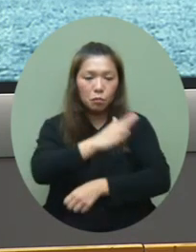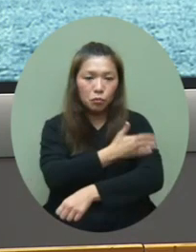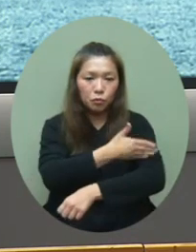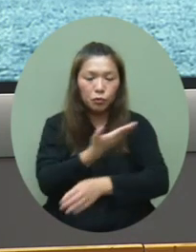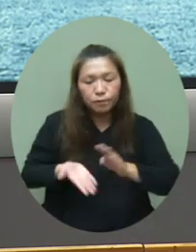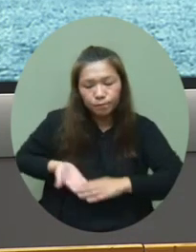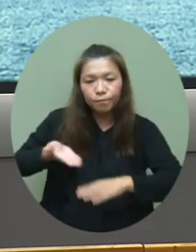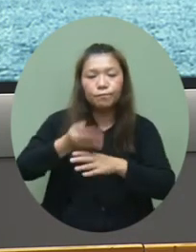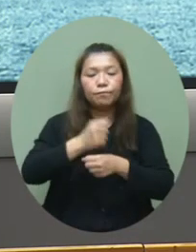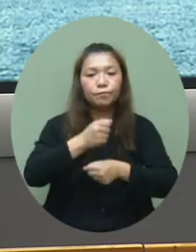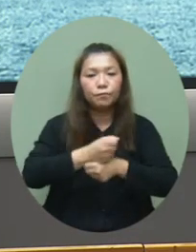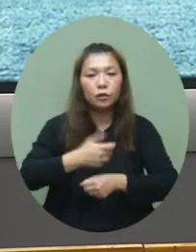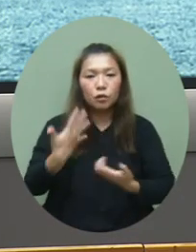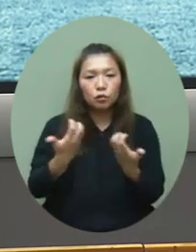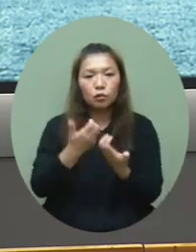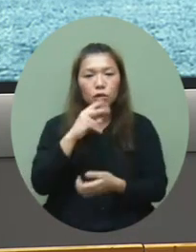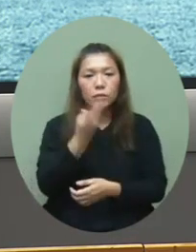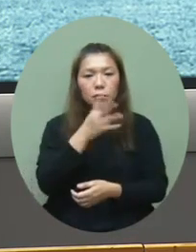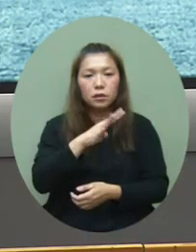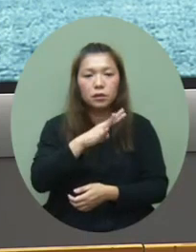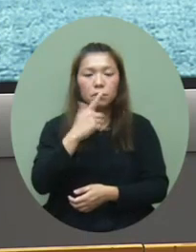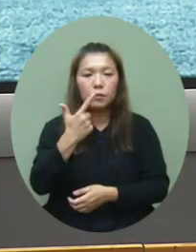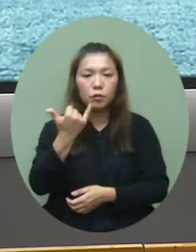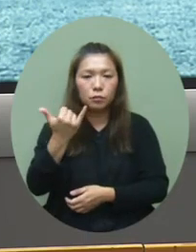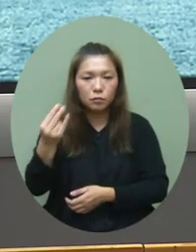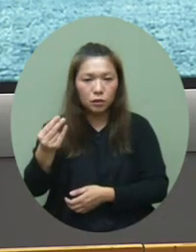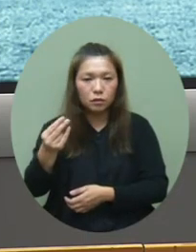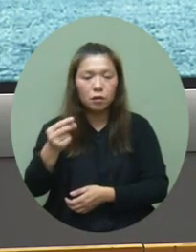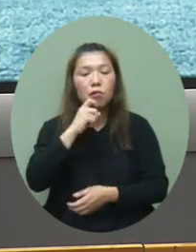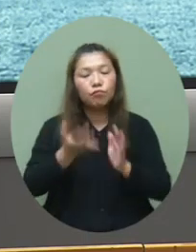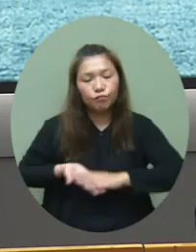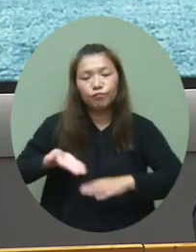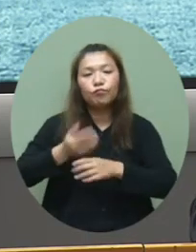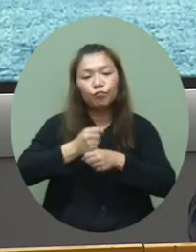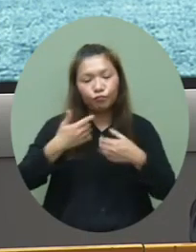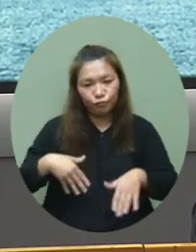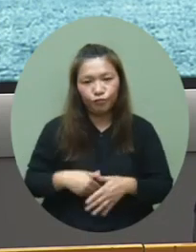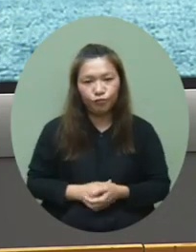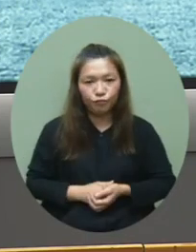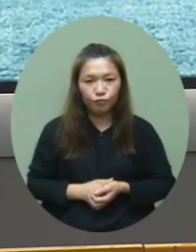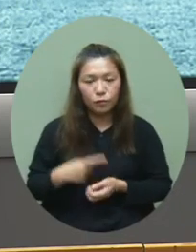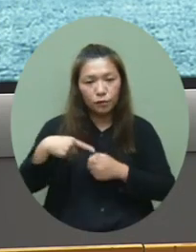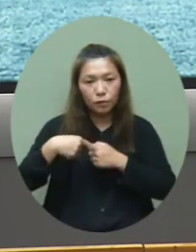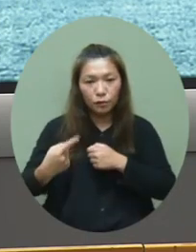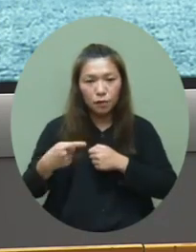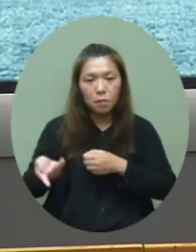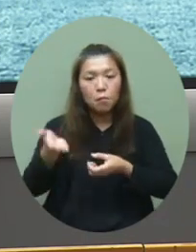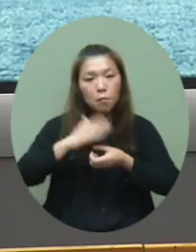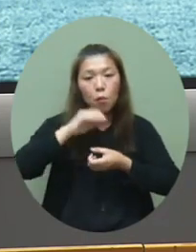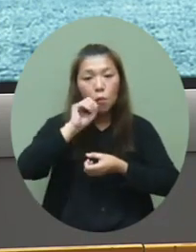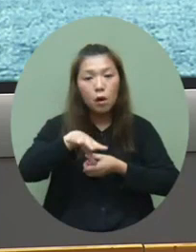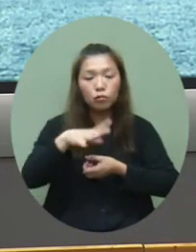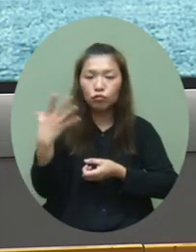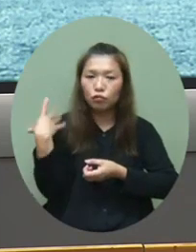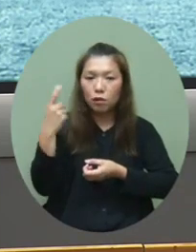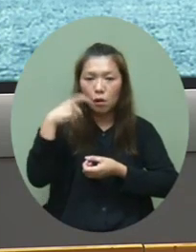工返回工作崗位，總共有24867名的員工返回了工作崗位。另外就補充翻，就昨